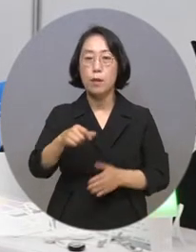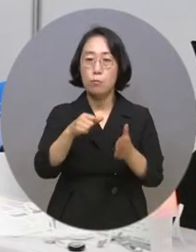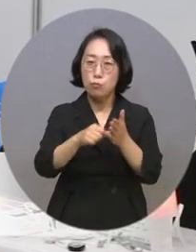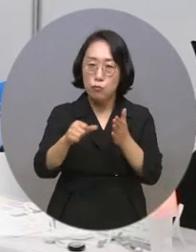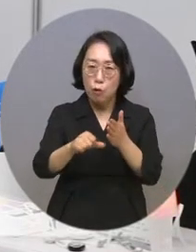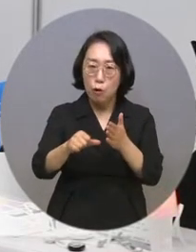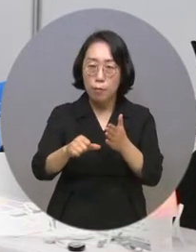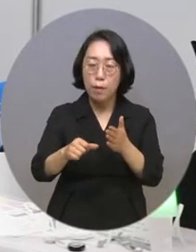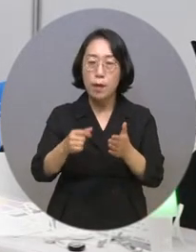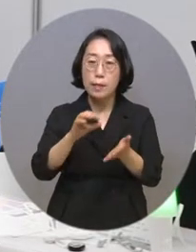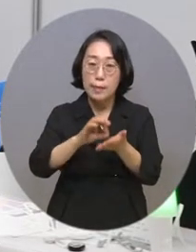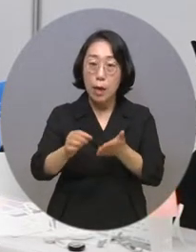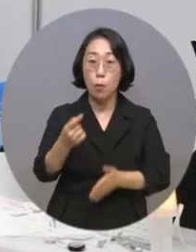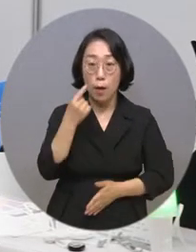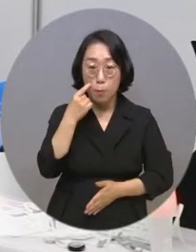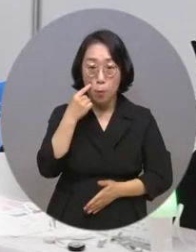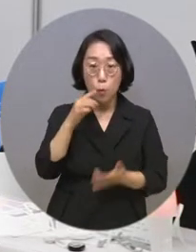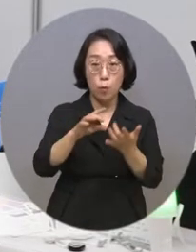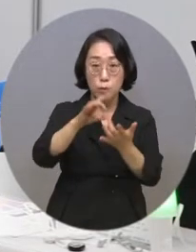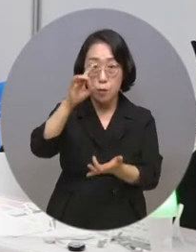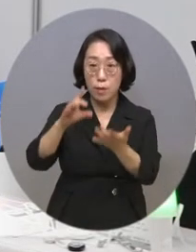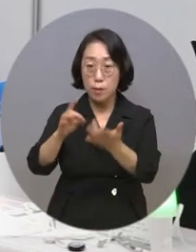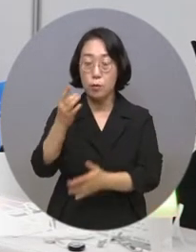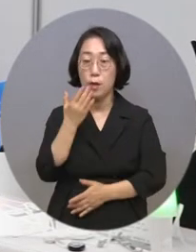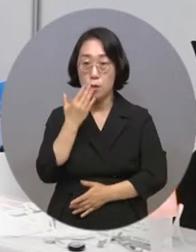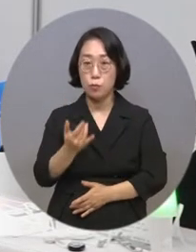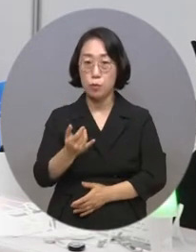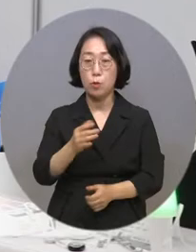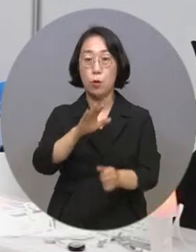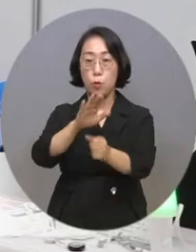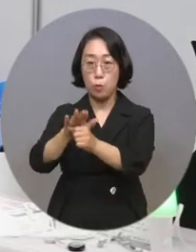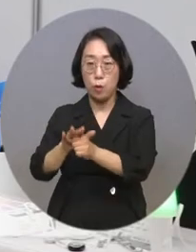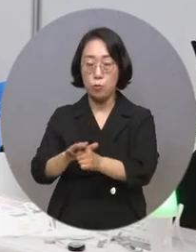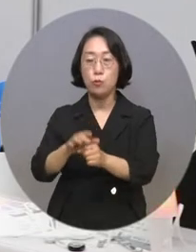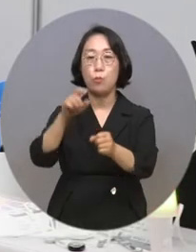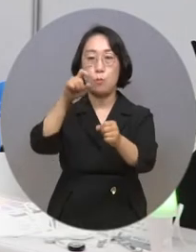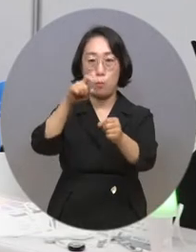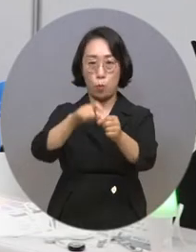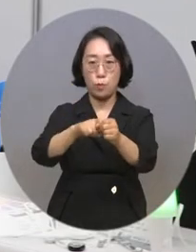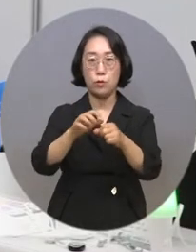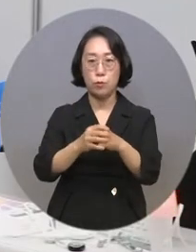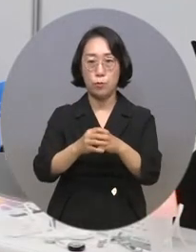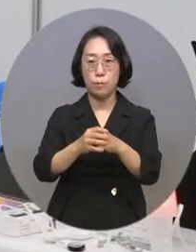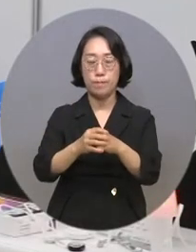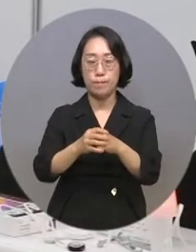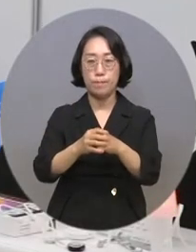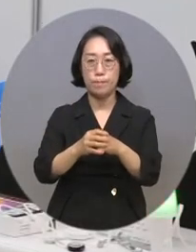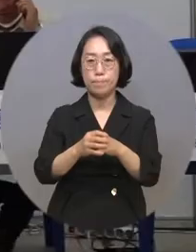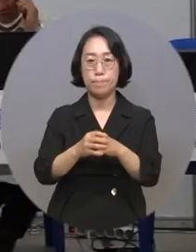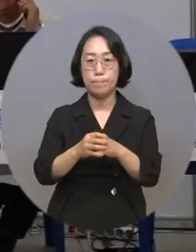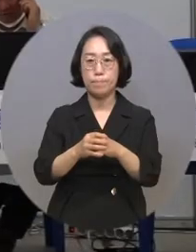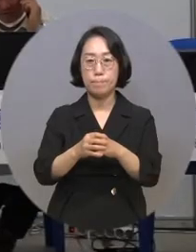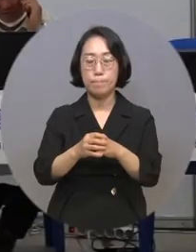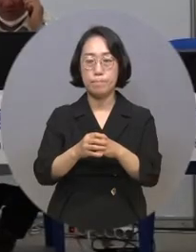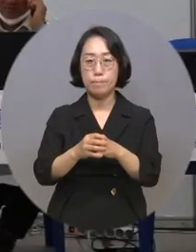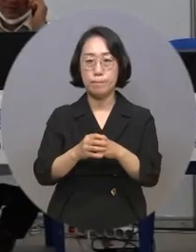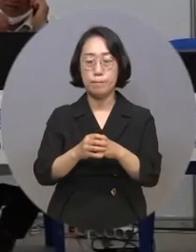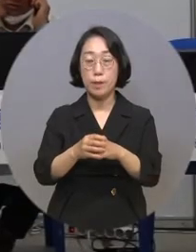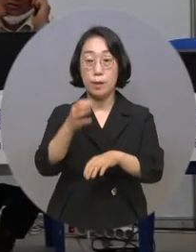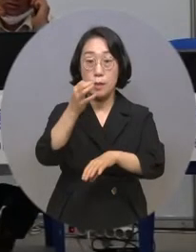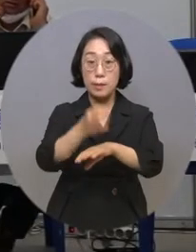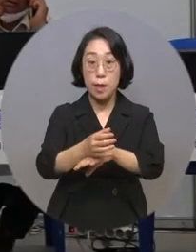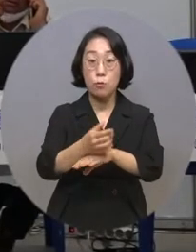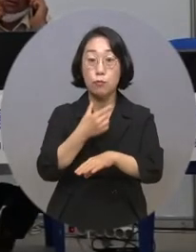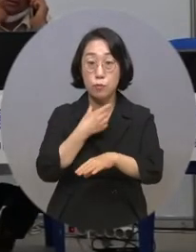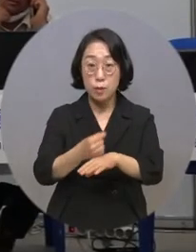체험하고 선택할 수 있도록 그 기회의 장이 되었으면 하는 바람입니다. 구입 희망자는